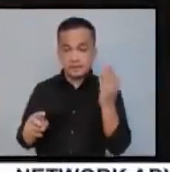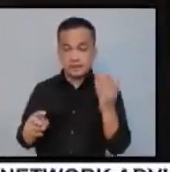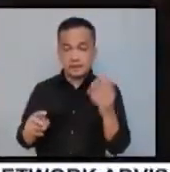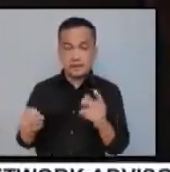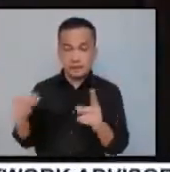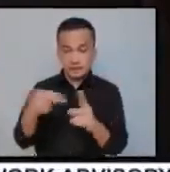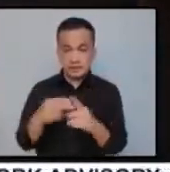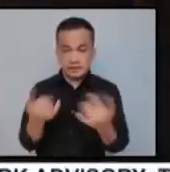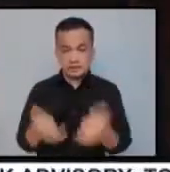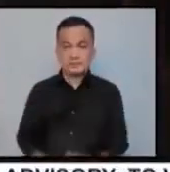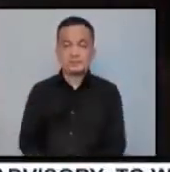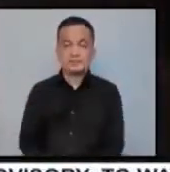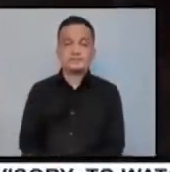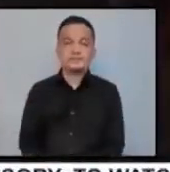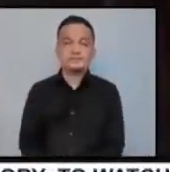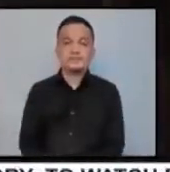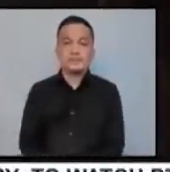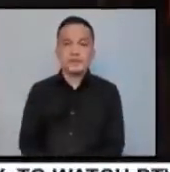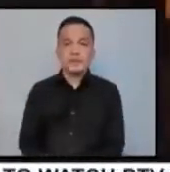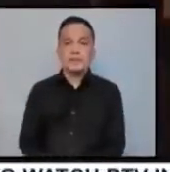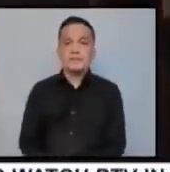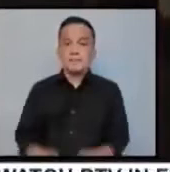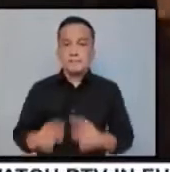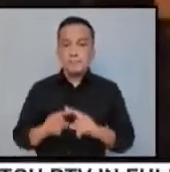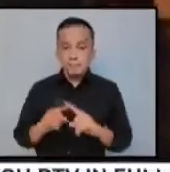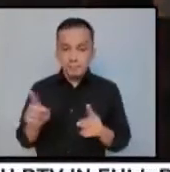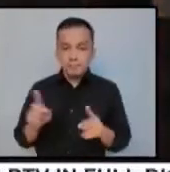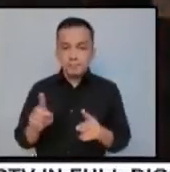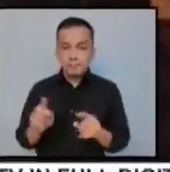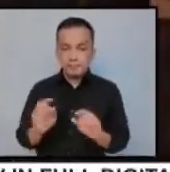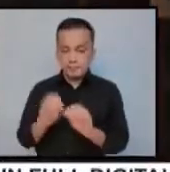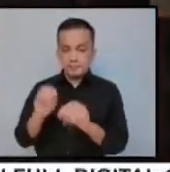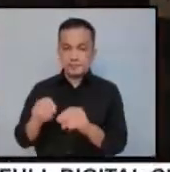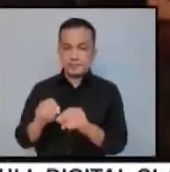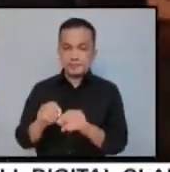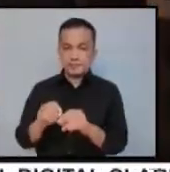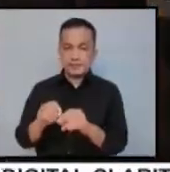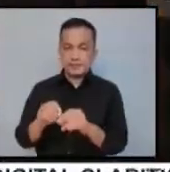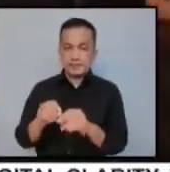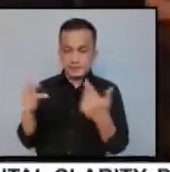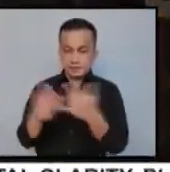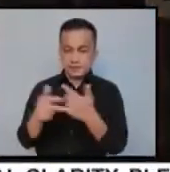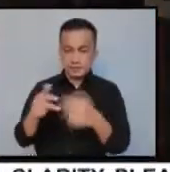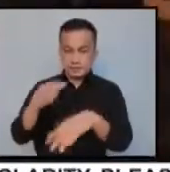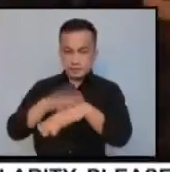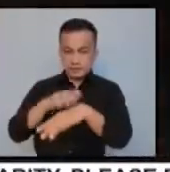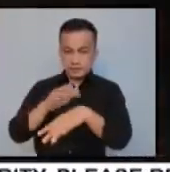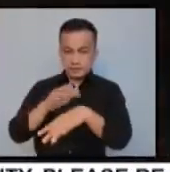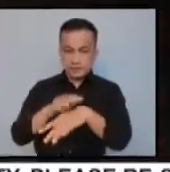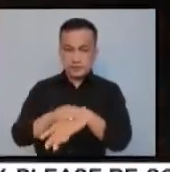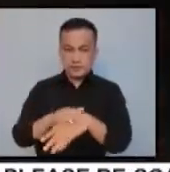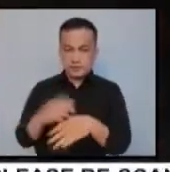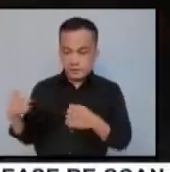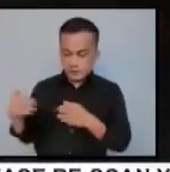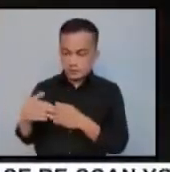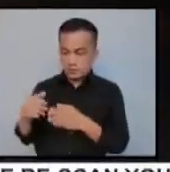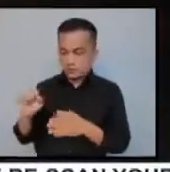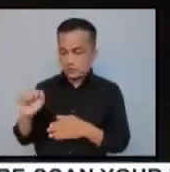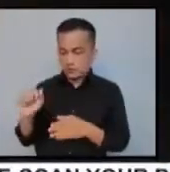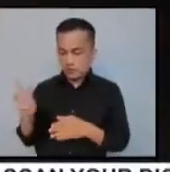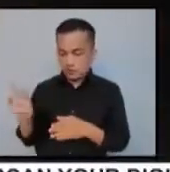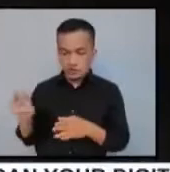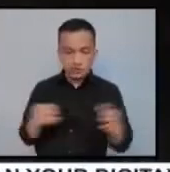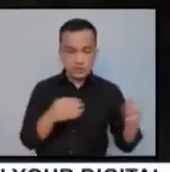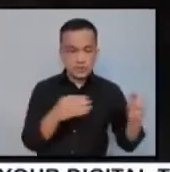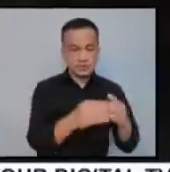oras na ito. Pero may nakalagay na traffic advisory na sa kanto ng Shaw Boulevard at Meralco Avenue. Hindi